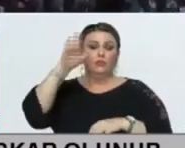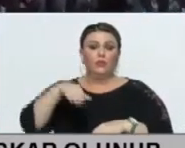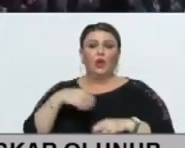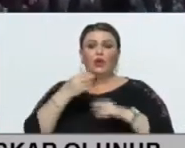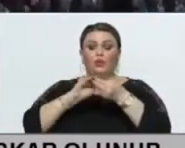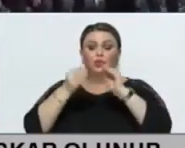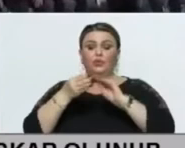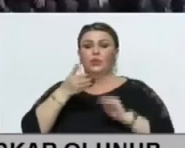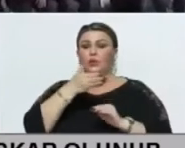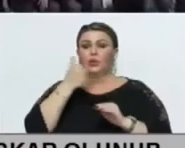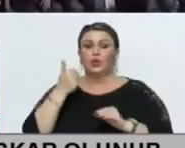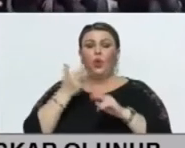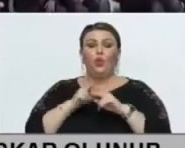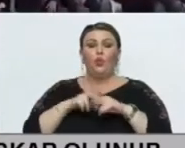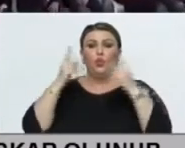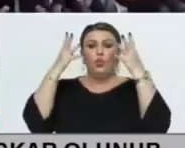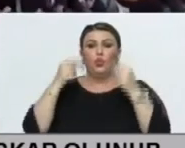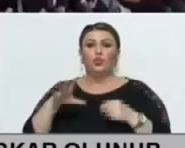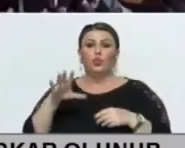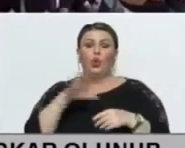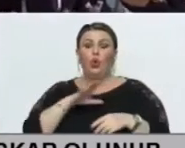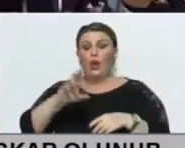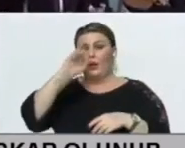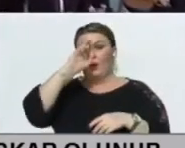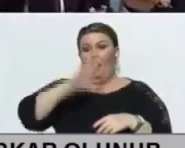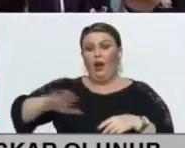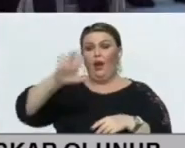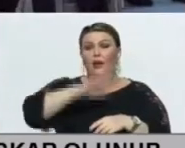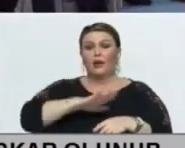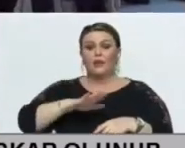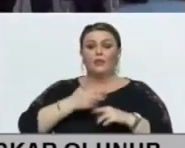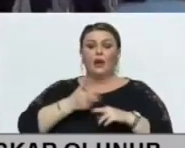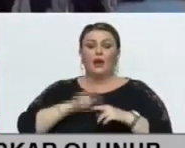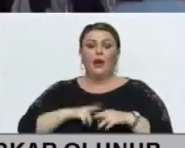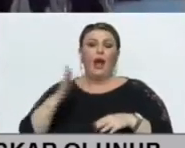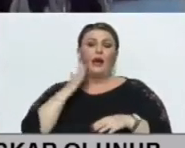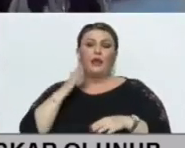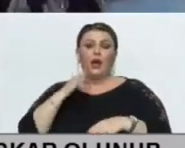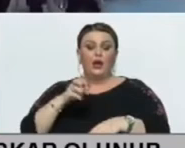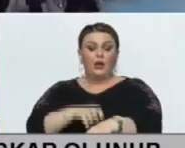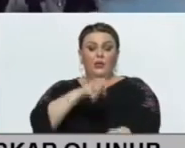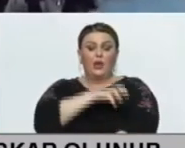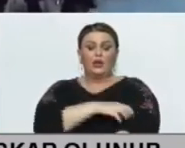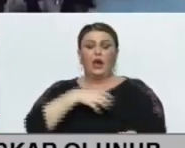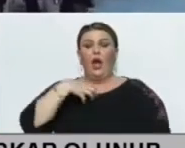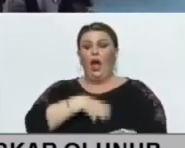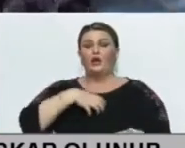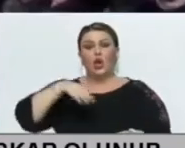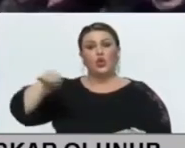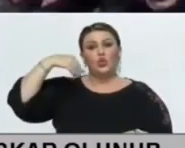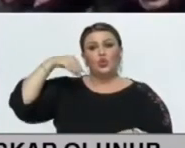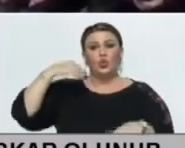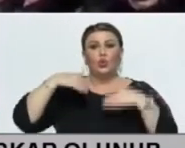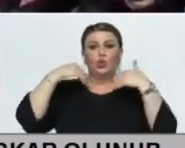Onu da qeyd edeyim ki, bugün keçirilən Hakim, Ədalət və İnkişaf Partiyasının əsas şüarı Türkiyə